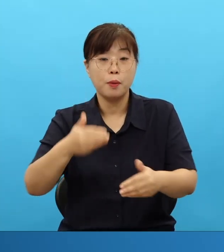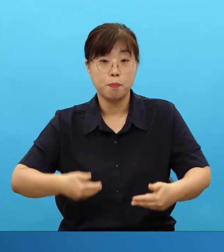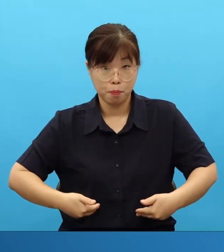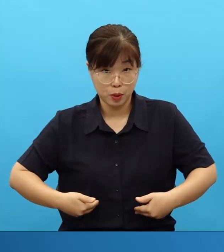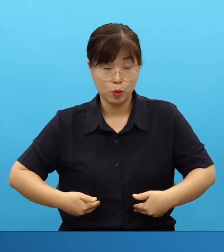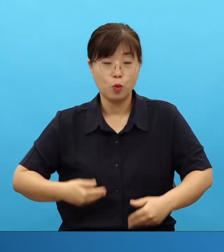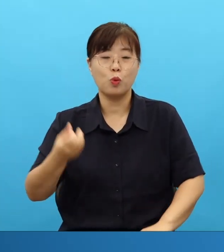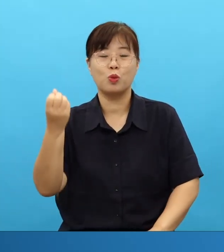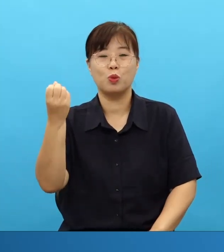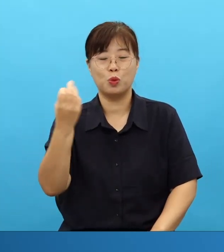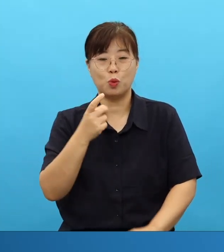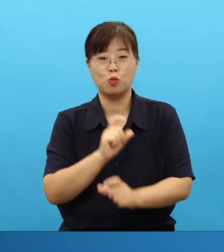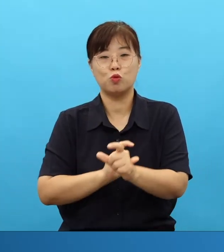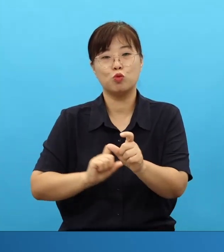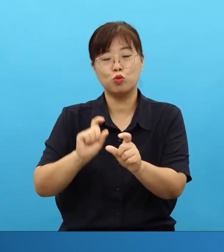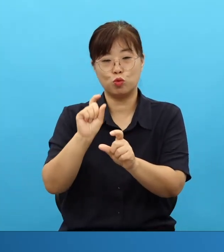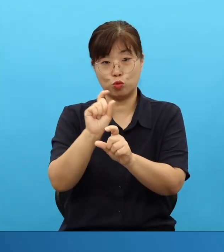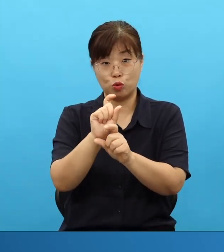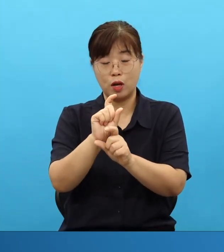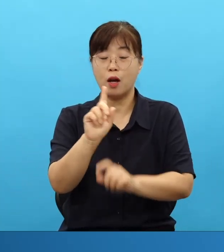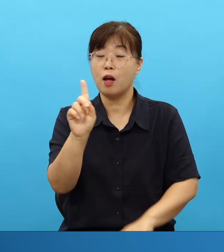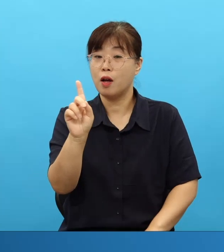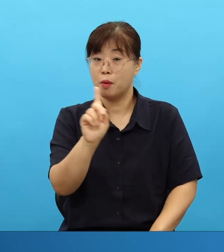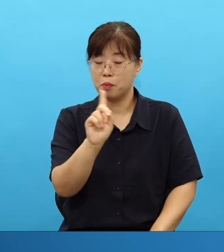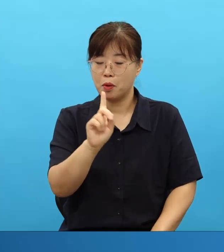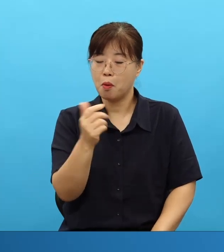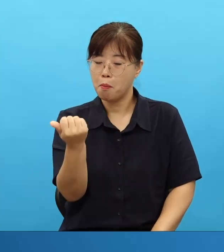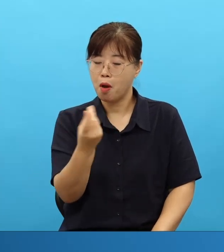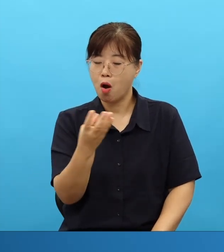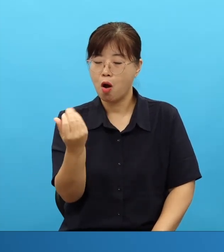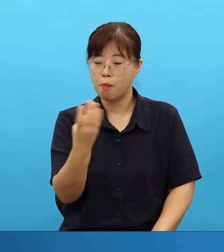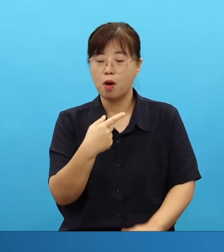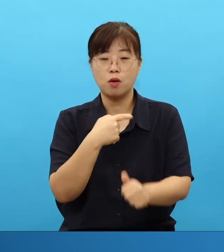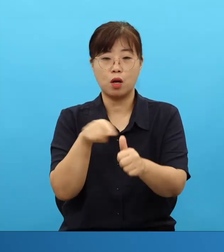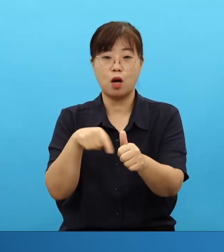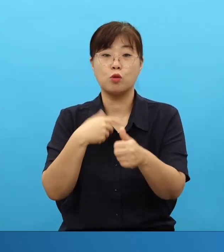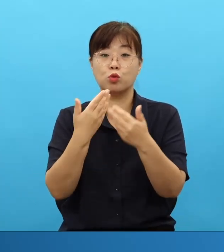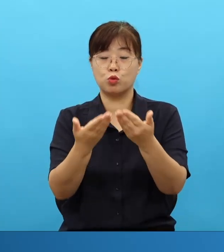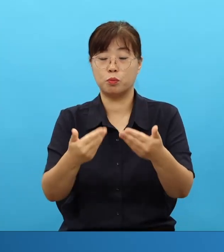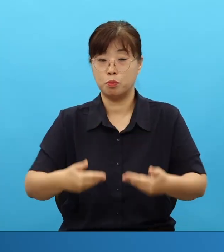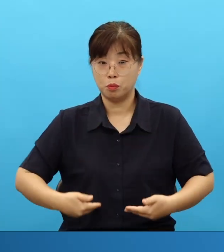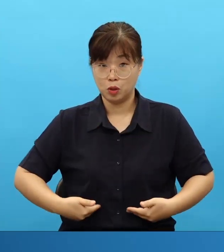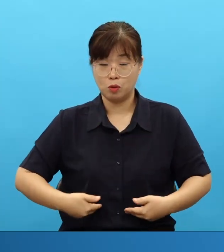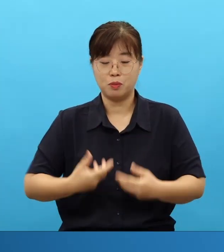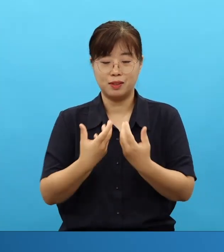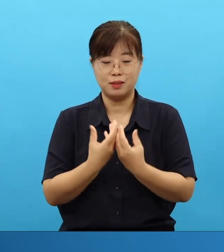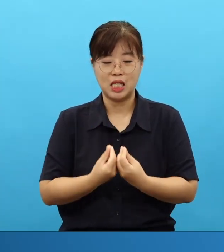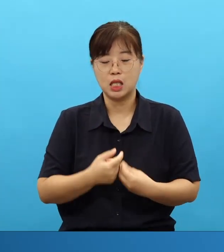돼요 그 트들은 기도도 할 줄